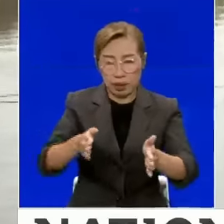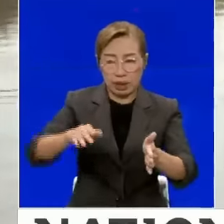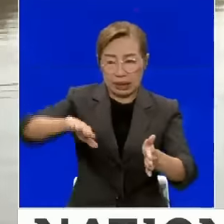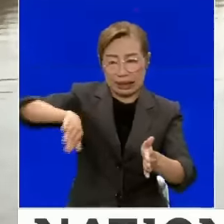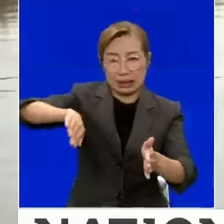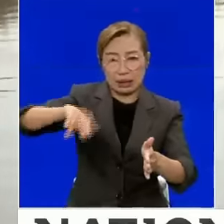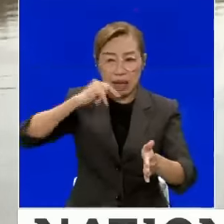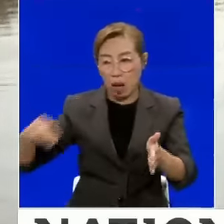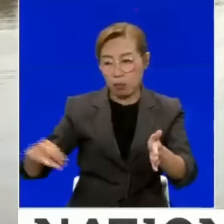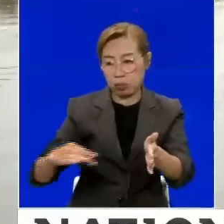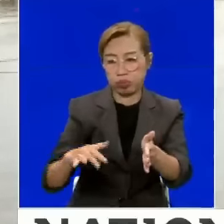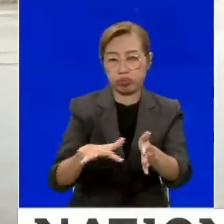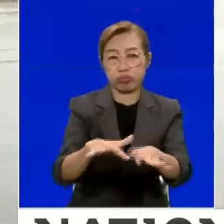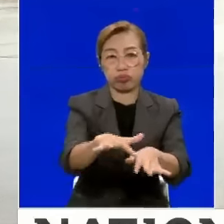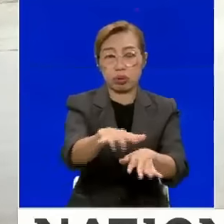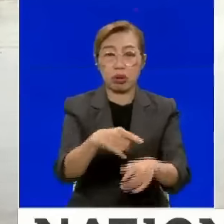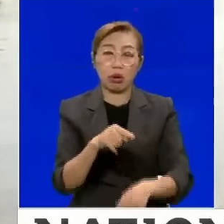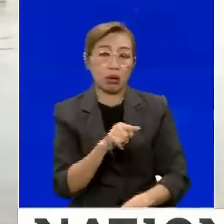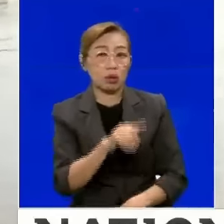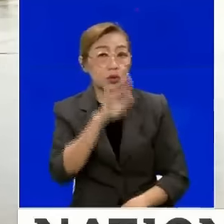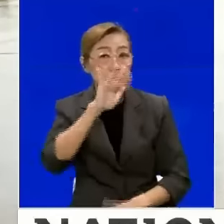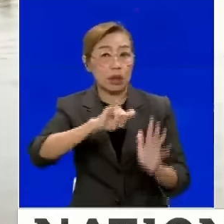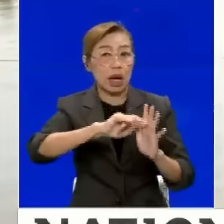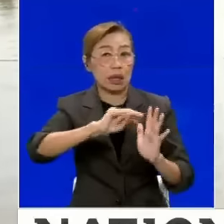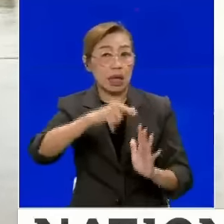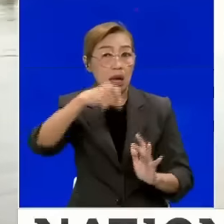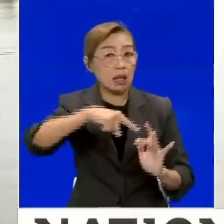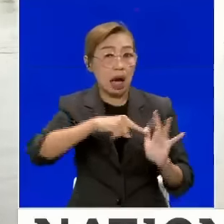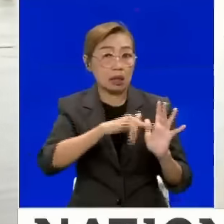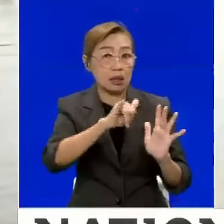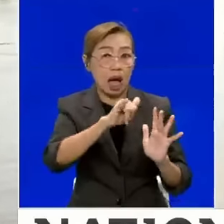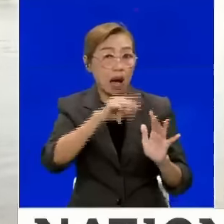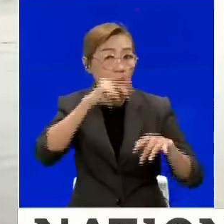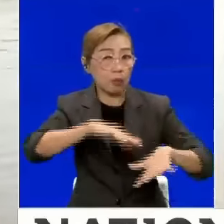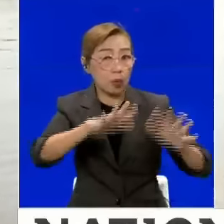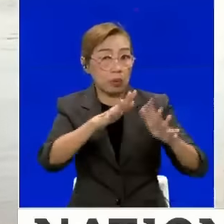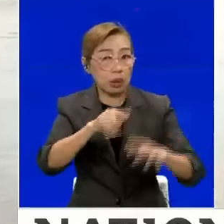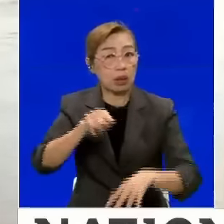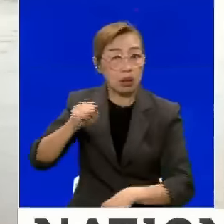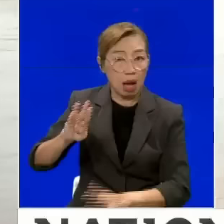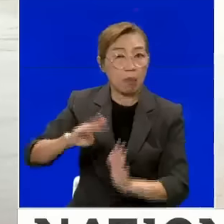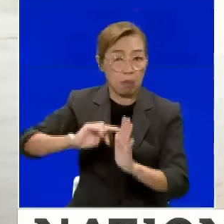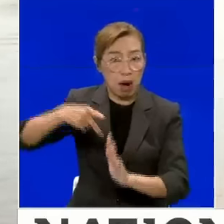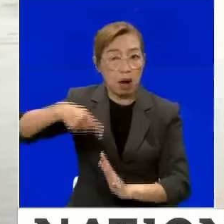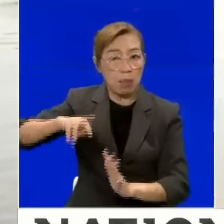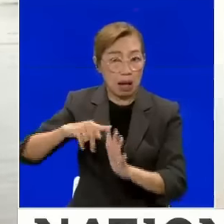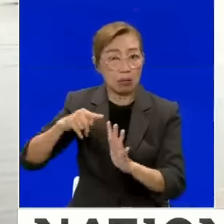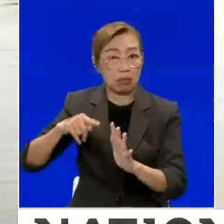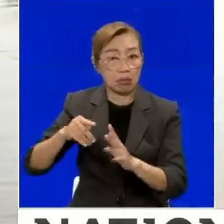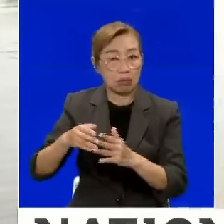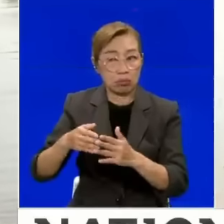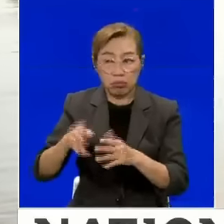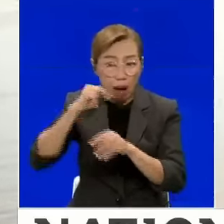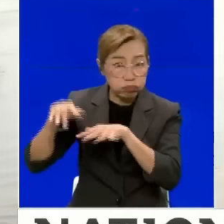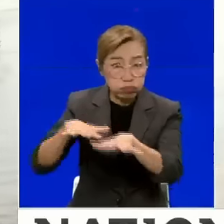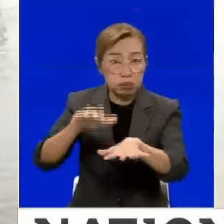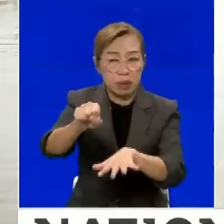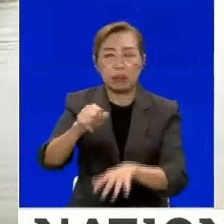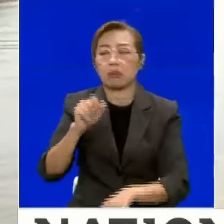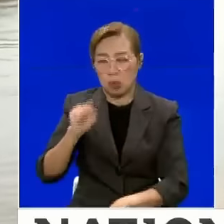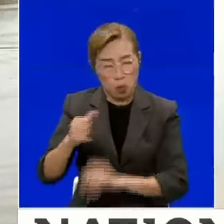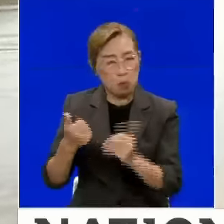วันตก ยางทรายถ้ายางทรายไม่แตกปกติที่ปากพระจะแตกหรอครับ ต้องแตกครับเพราะน้ำเยอะครับปีนี้คาดการเยอะมาก